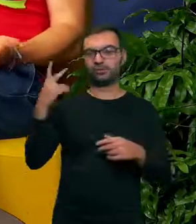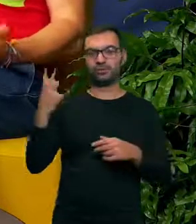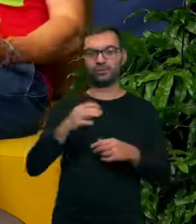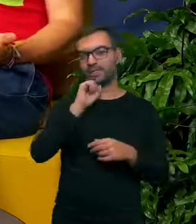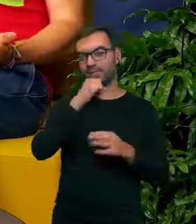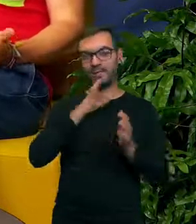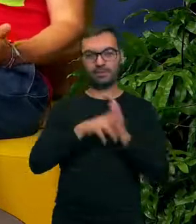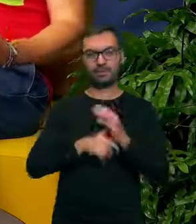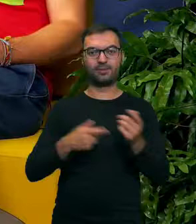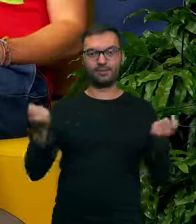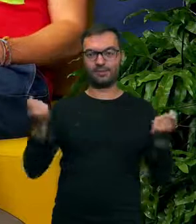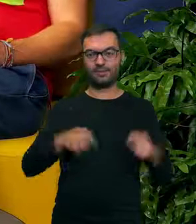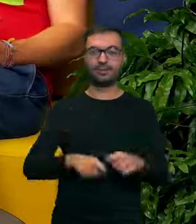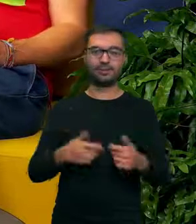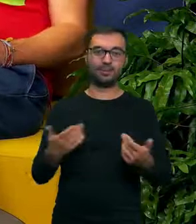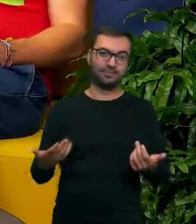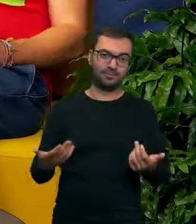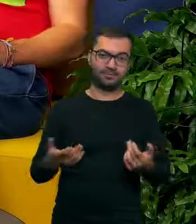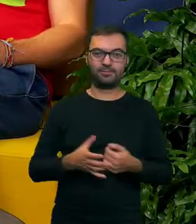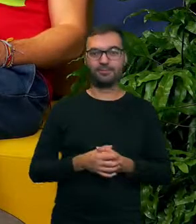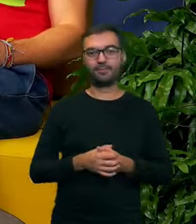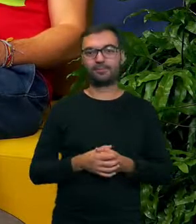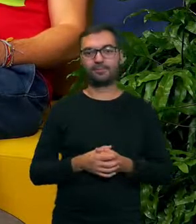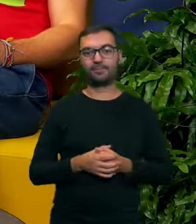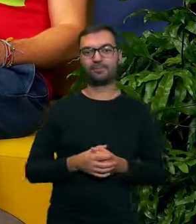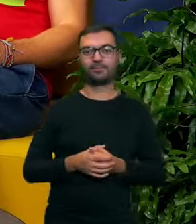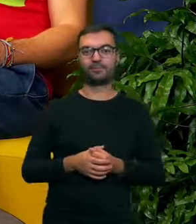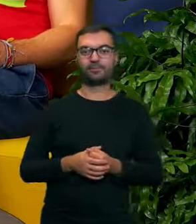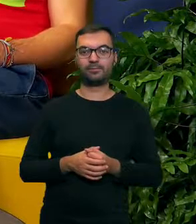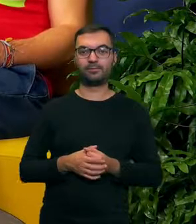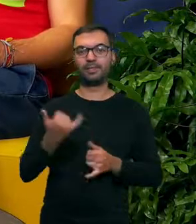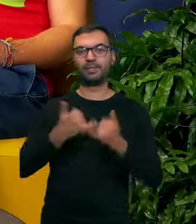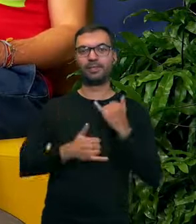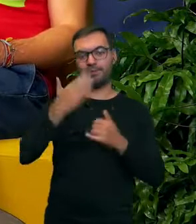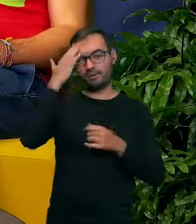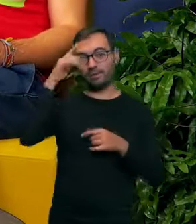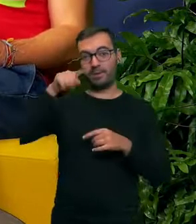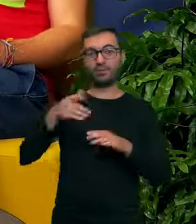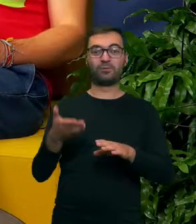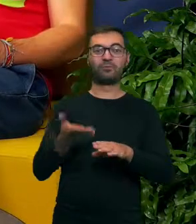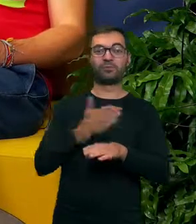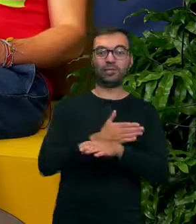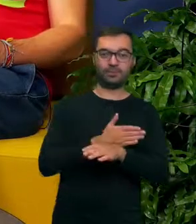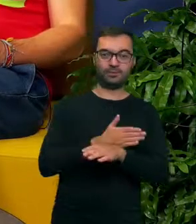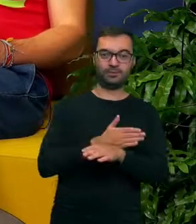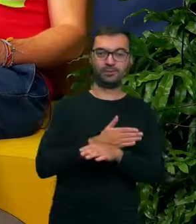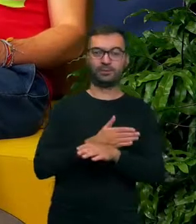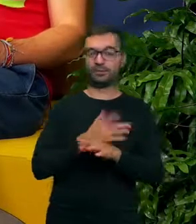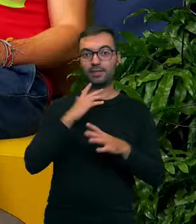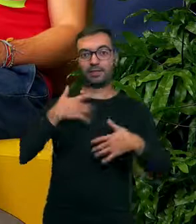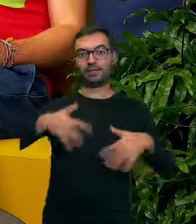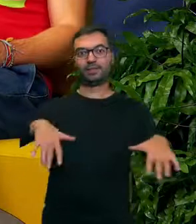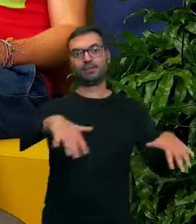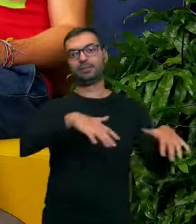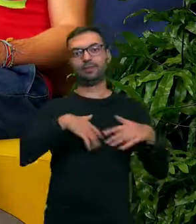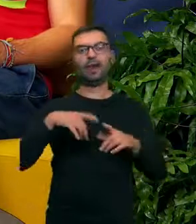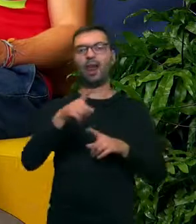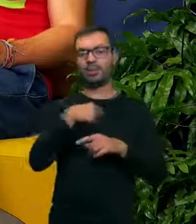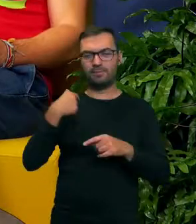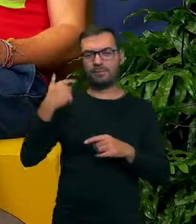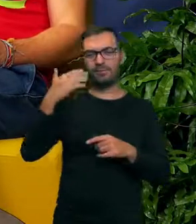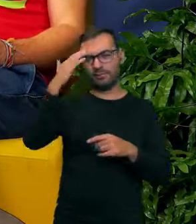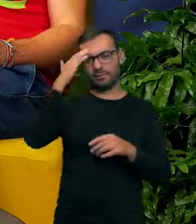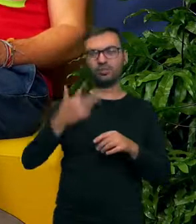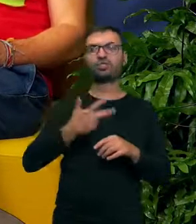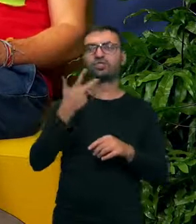3/4 Starego Miasta. No i jak się to wie miesiąc przed zdjęciami, no to jest jedna wiedzka panika oczywiście, natomiast myśmy to